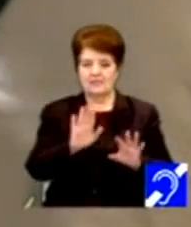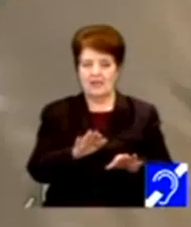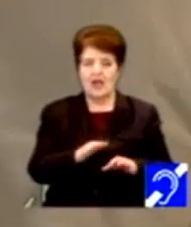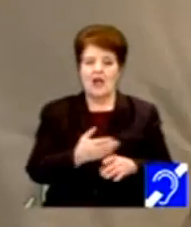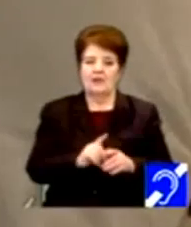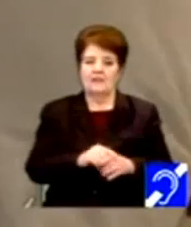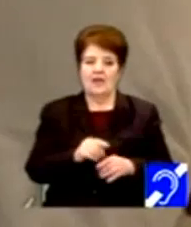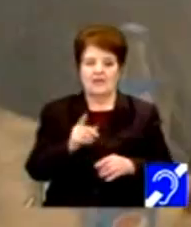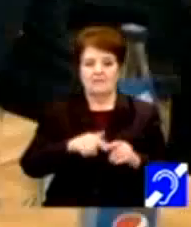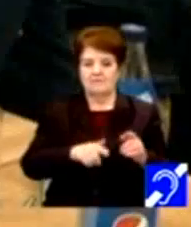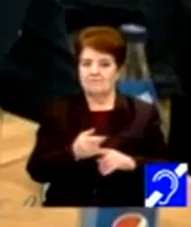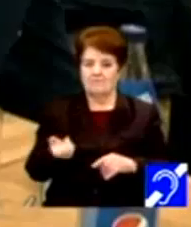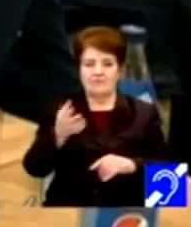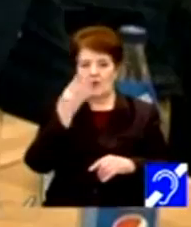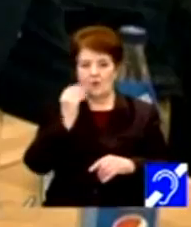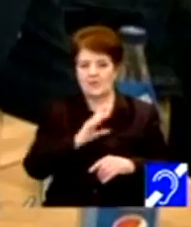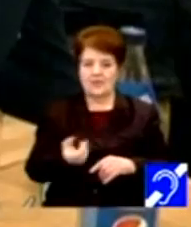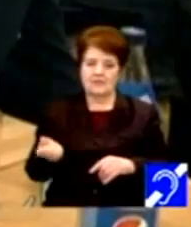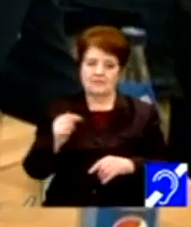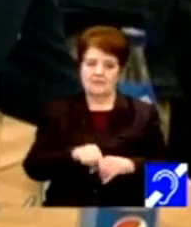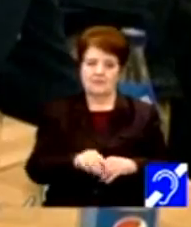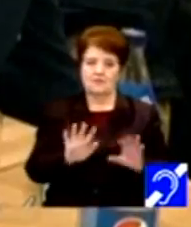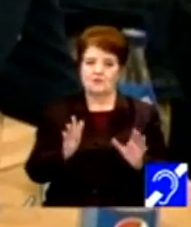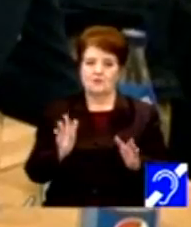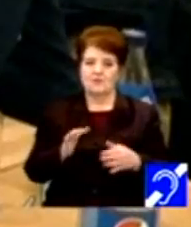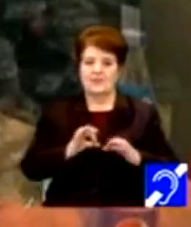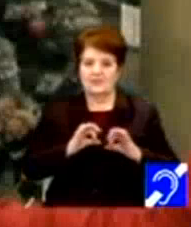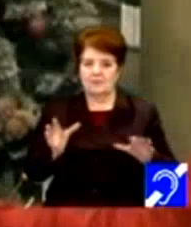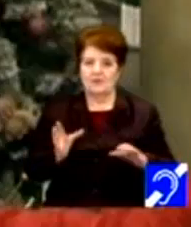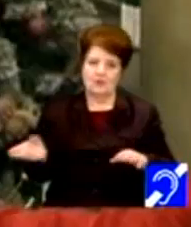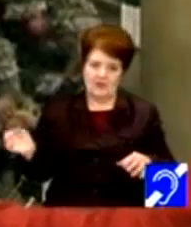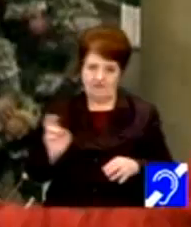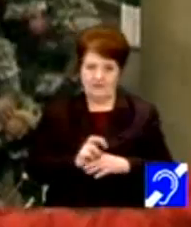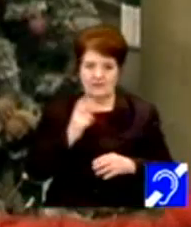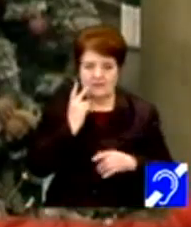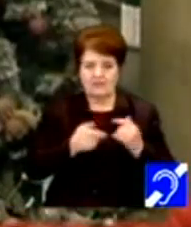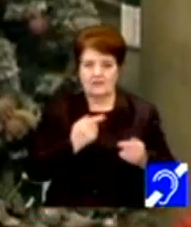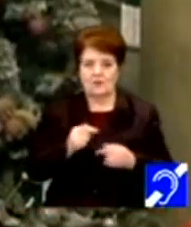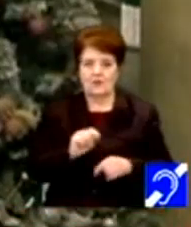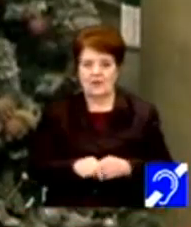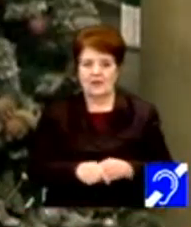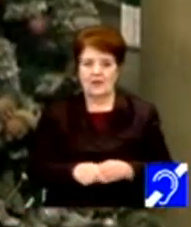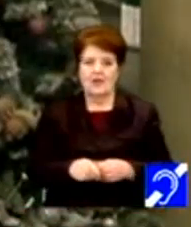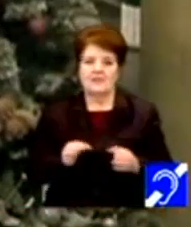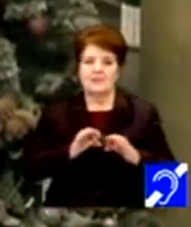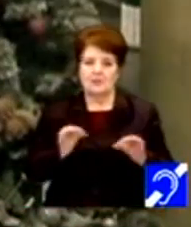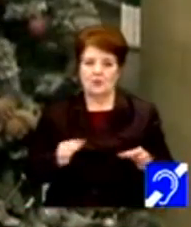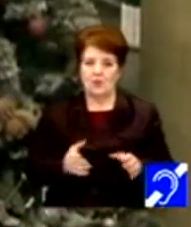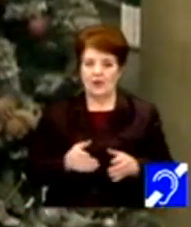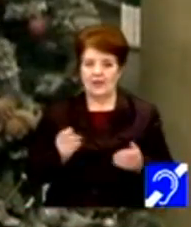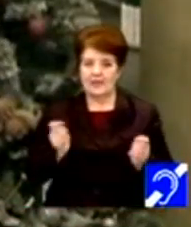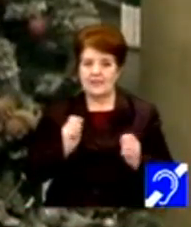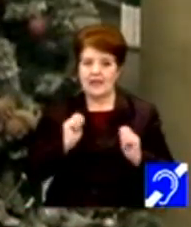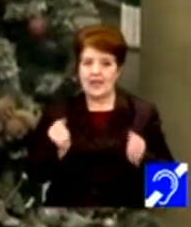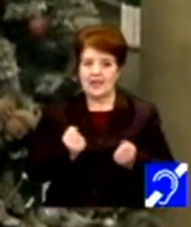uitat niciodată de unde au plecat și nu ratează niciun moment de sărbătoare. Sărbătorile de iarnă sunt o mare bucurie pentru